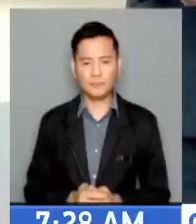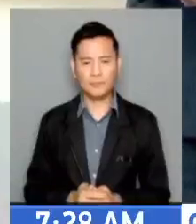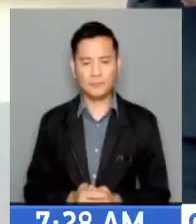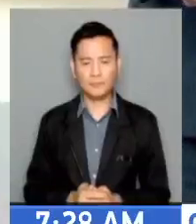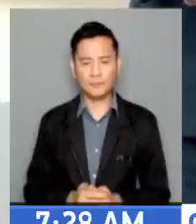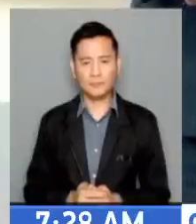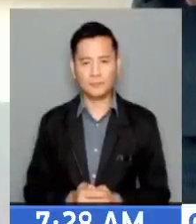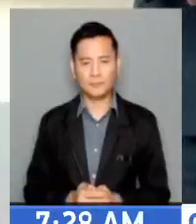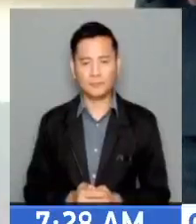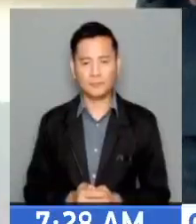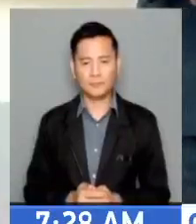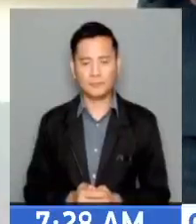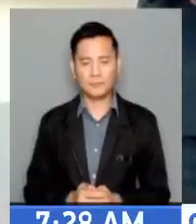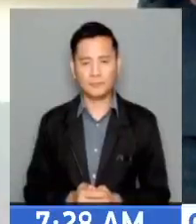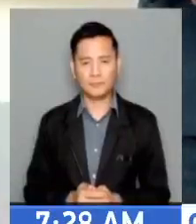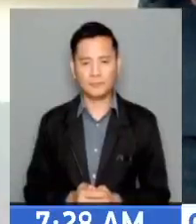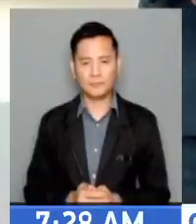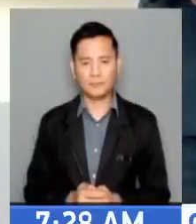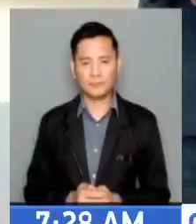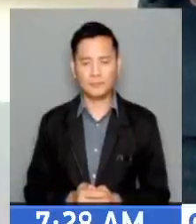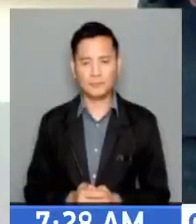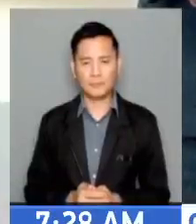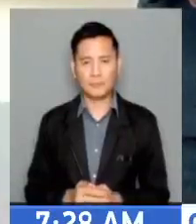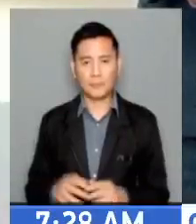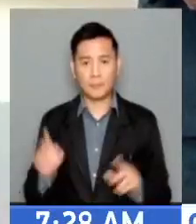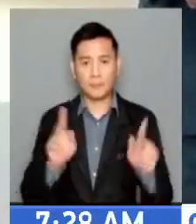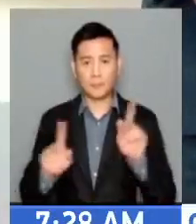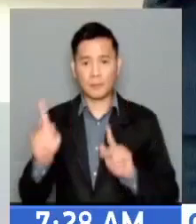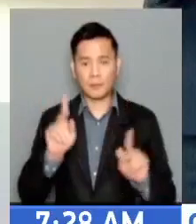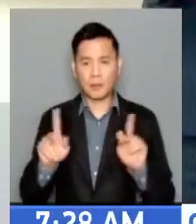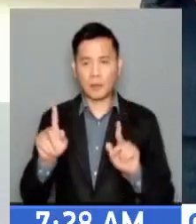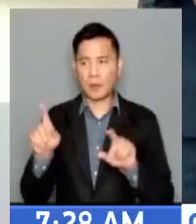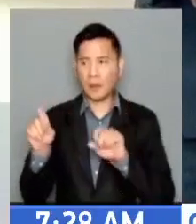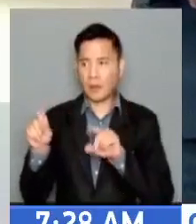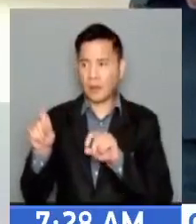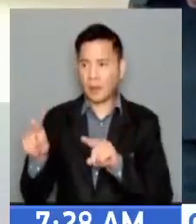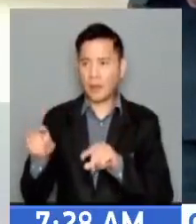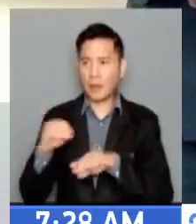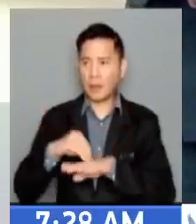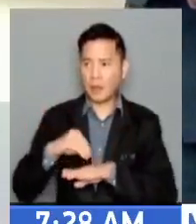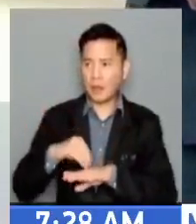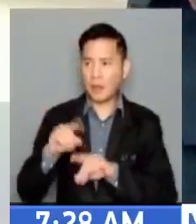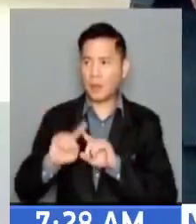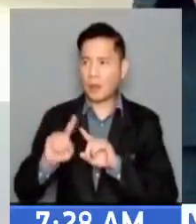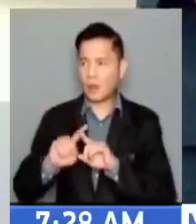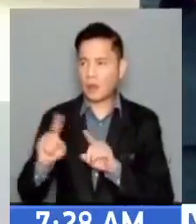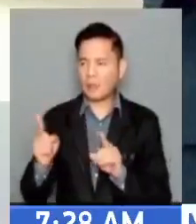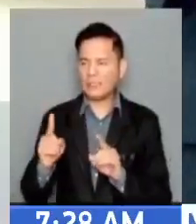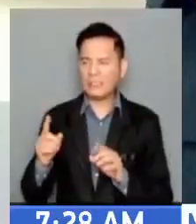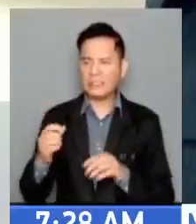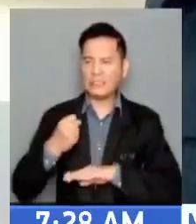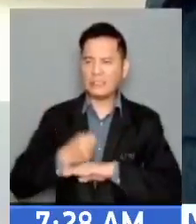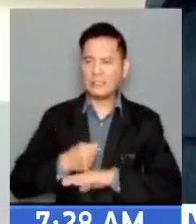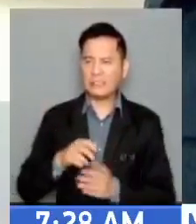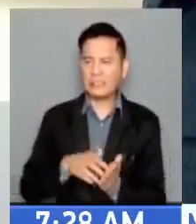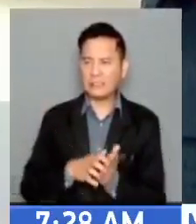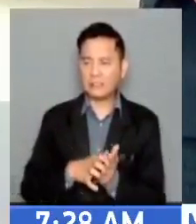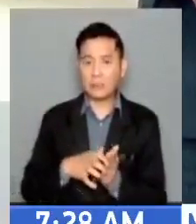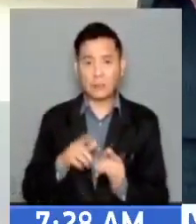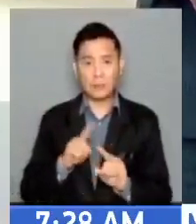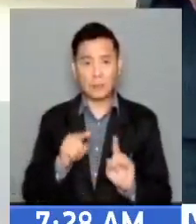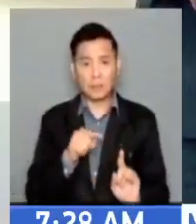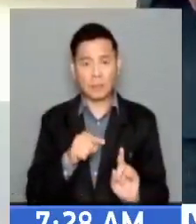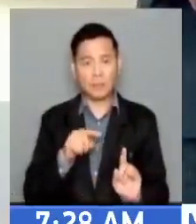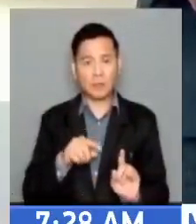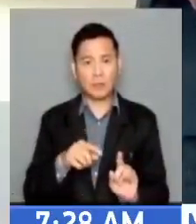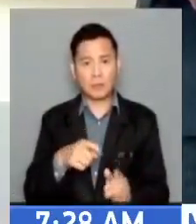Pinangangamba na ngayon ang ilang nagtitinda ang paghina ng kanilang kita kung sakaling ipasa ang panukalang taasan ng buwis sa mga junk food at matatamis